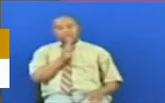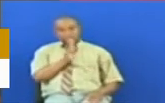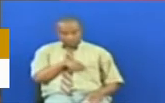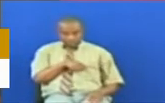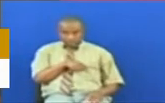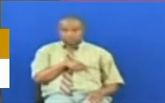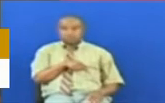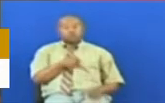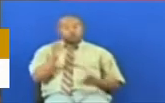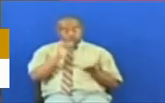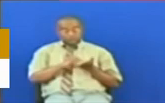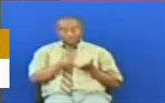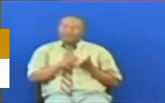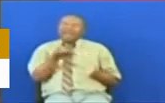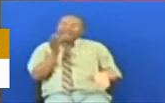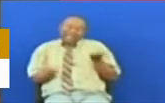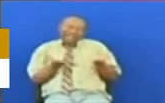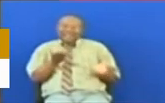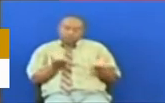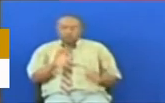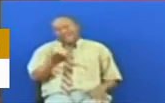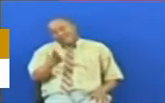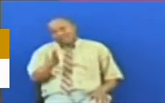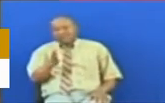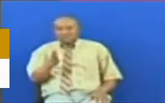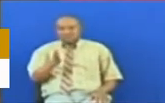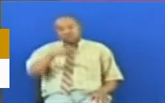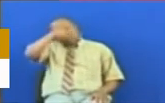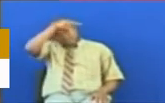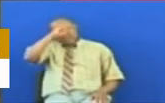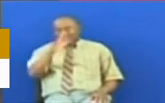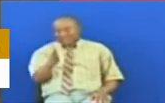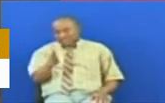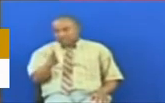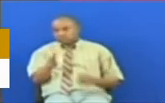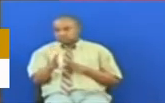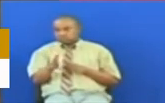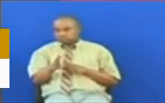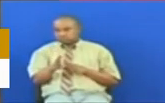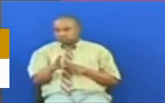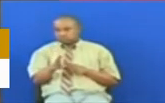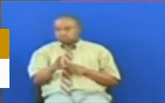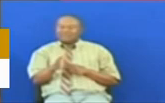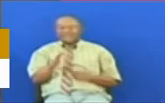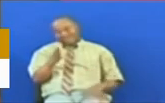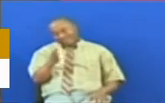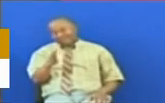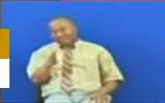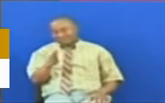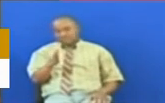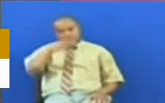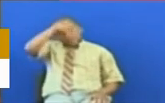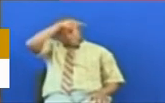at least, hili neno la at least linamisi pale, kwamba at least hiyo iwe ndio minimum qualifications ya